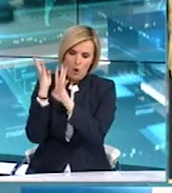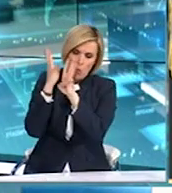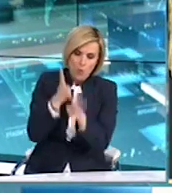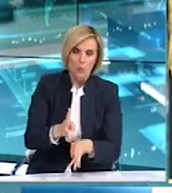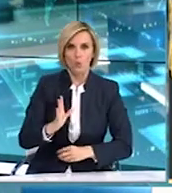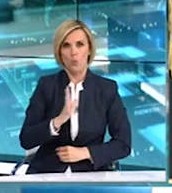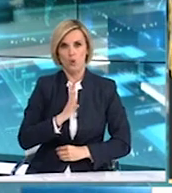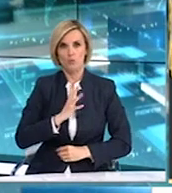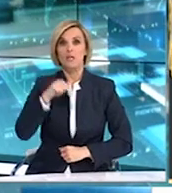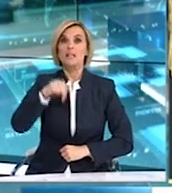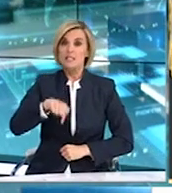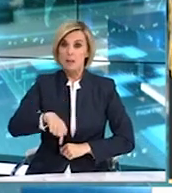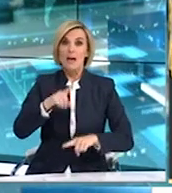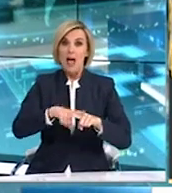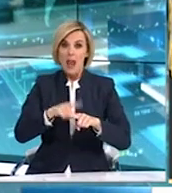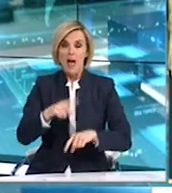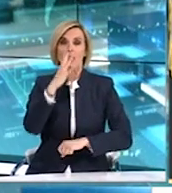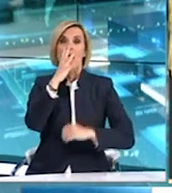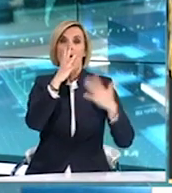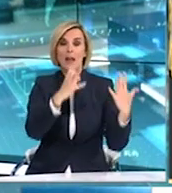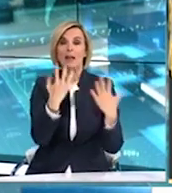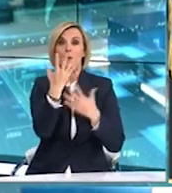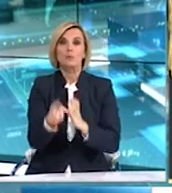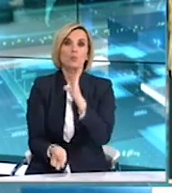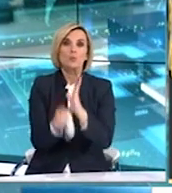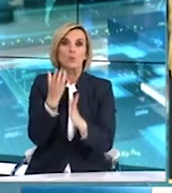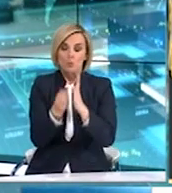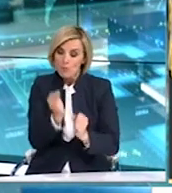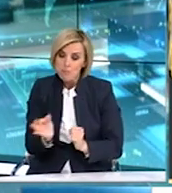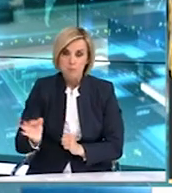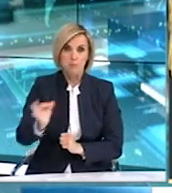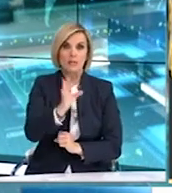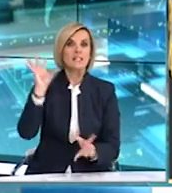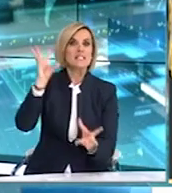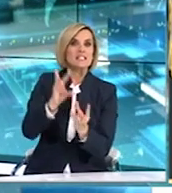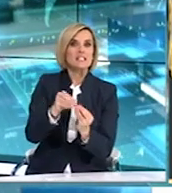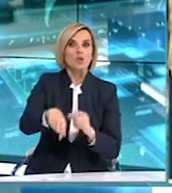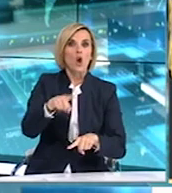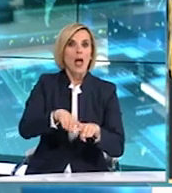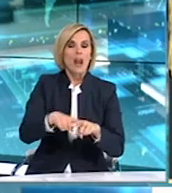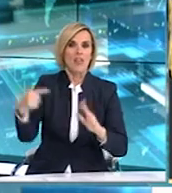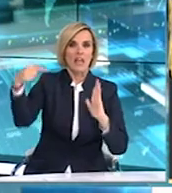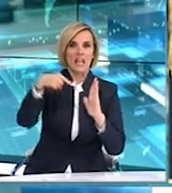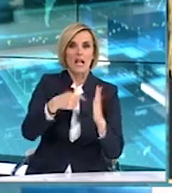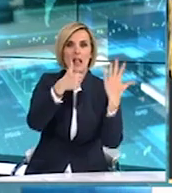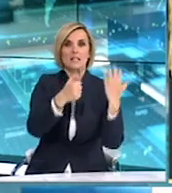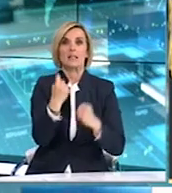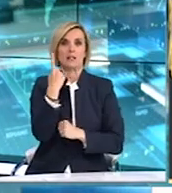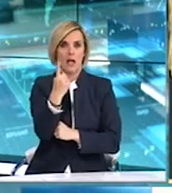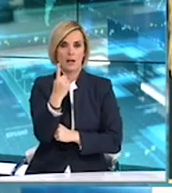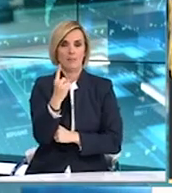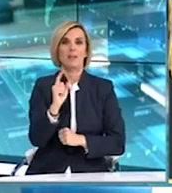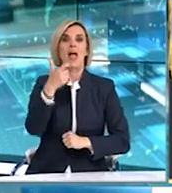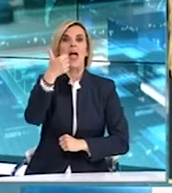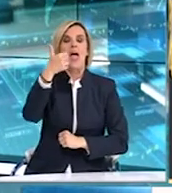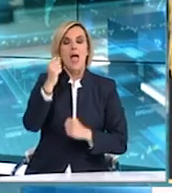Σήμερα ανακοινώνουμε 95 νέα κρούσματα του νέου ιού στη χώρα. Ο συνολικός αριθμός κρουσμάτων είναι 1061. 69 συμπολίτες